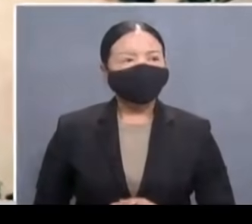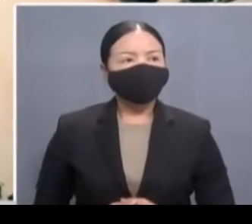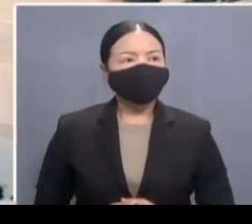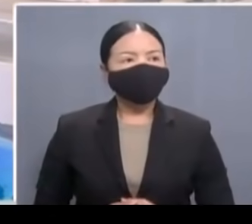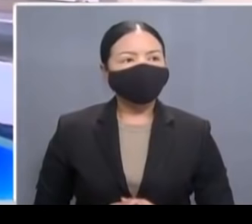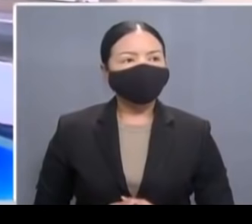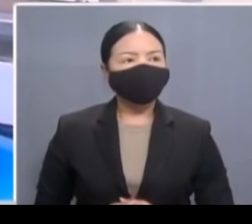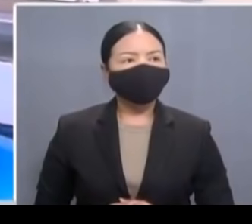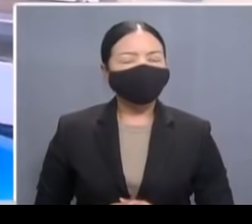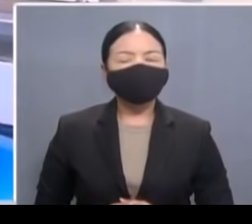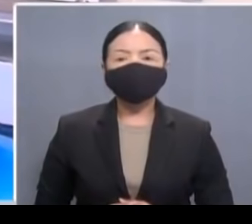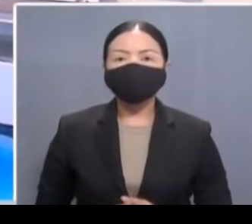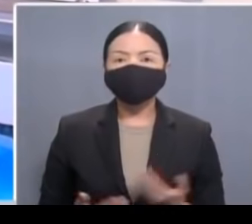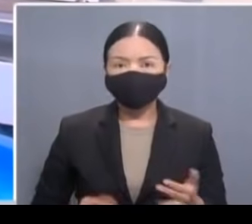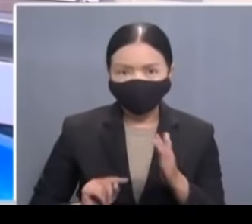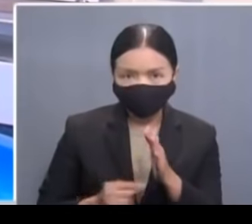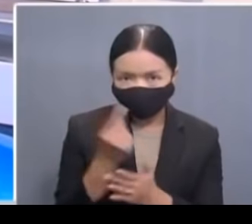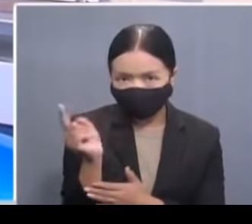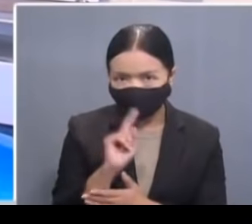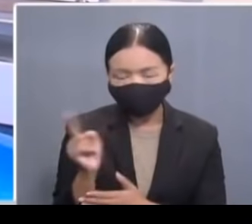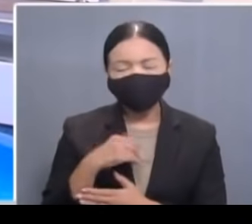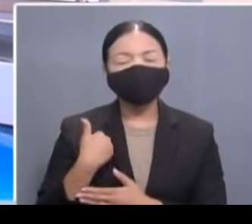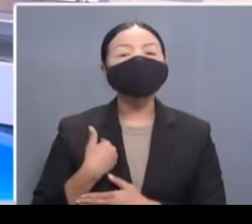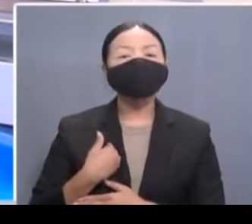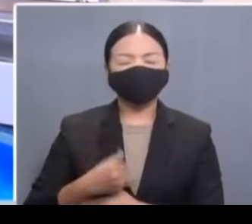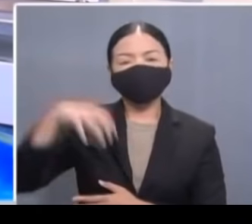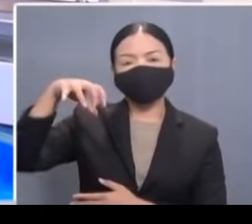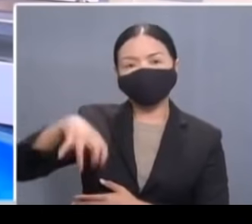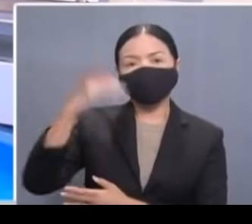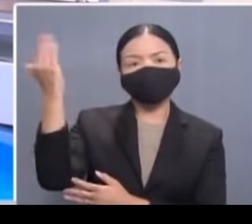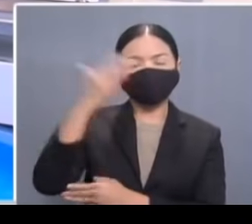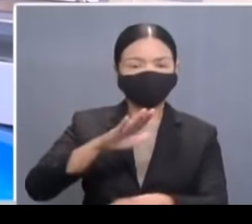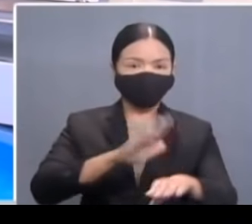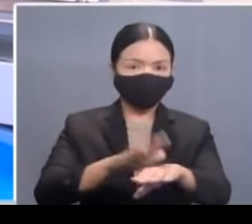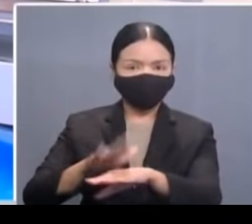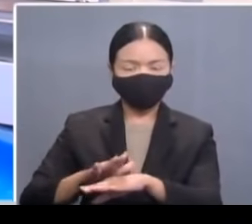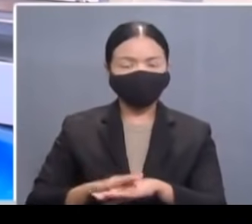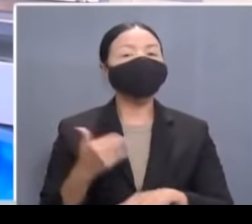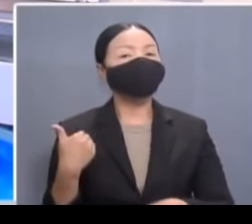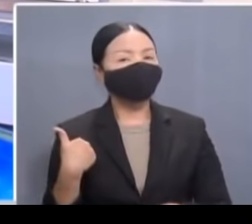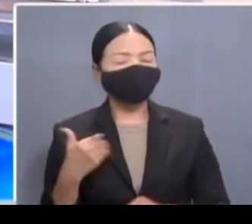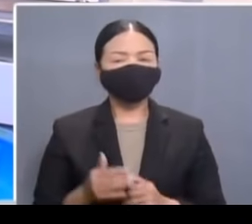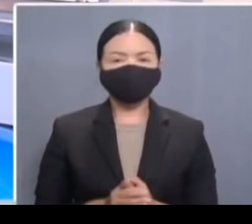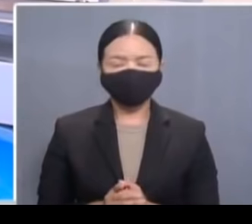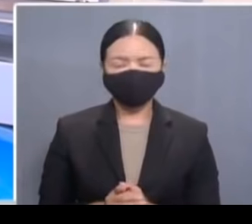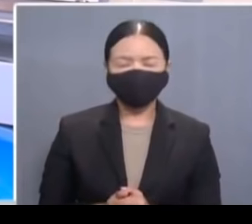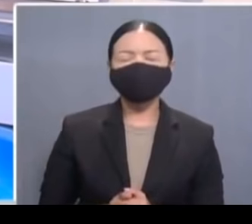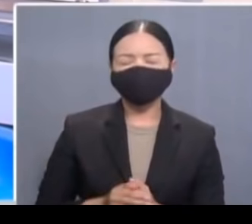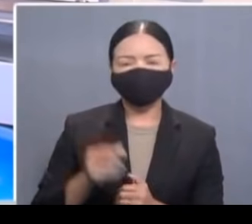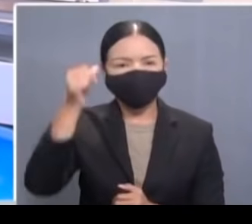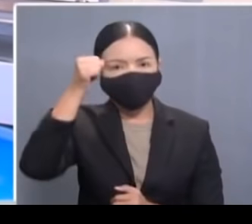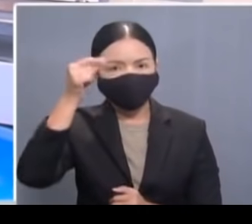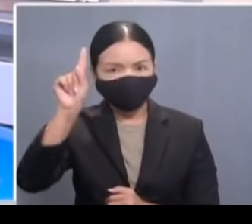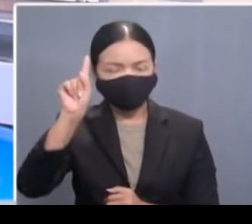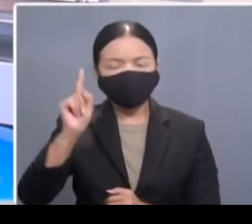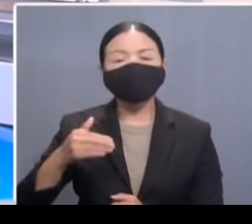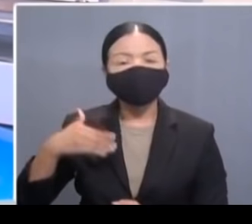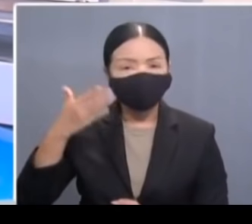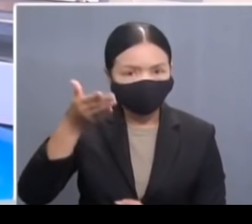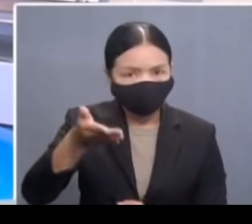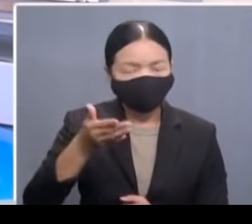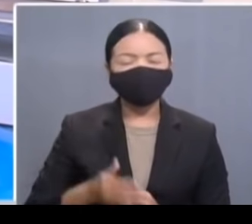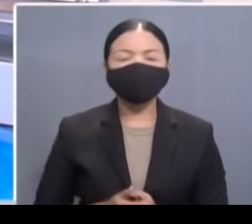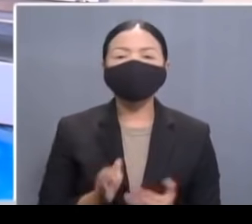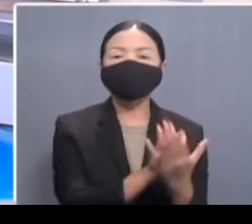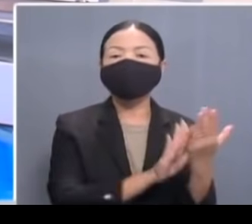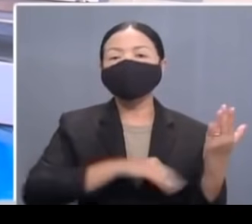ม.คเมื่อเราเริ่มกันจากการพยากรณ์อากาศของกรมอุตุนิยมวิทยานะครับรอบ 24ชั่วโมงข้างหน้าเนี่ย